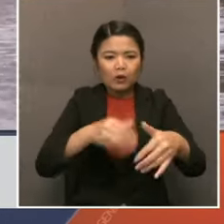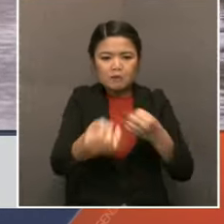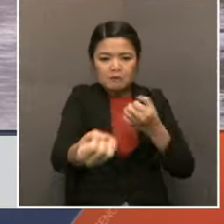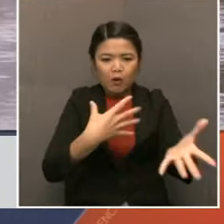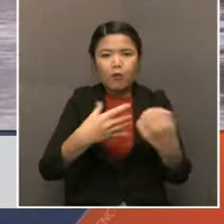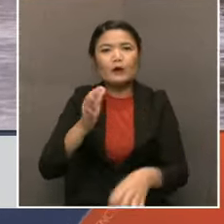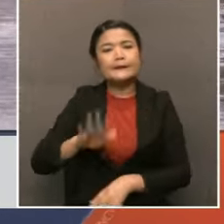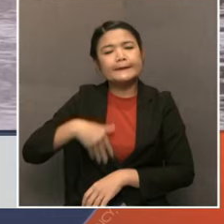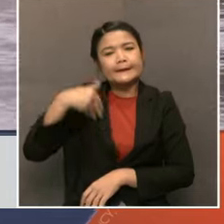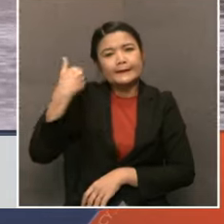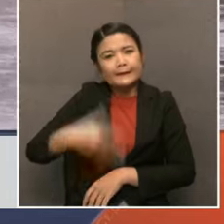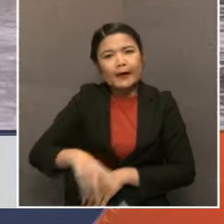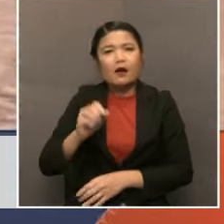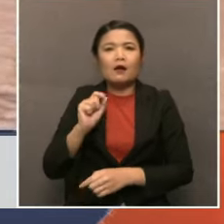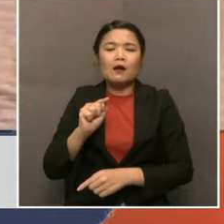เป็ความเสียหาย secondary